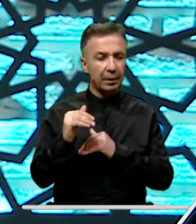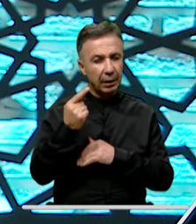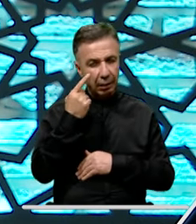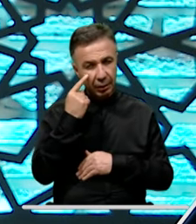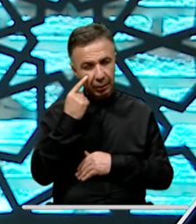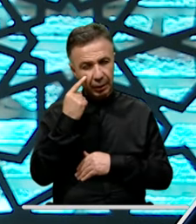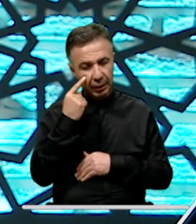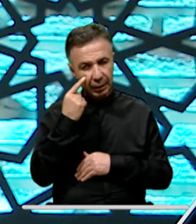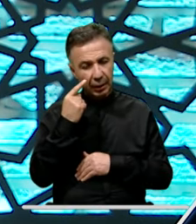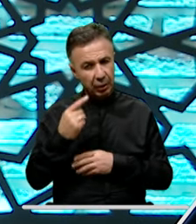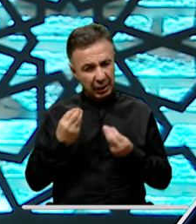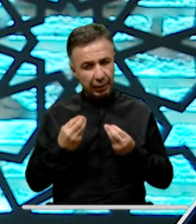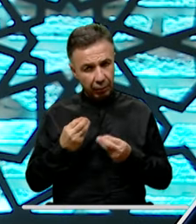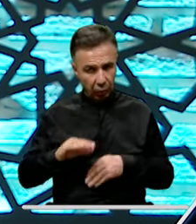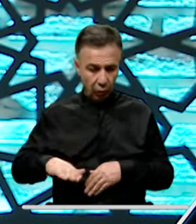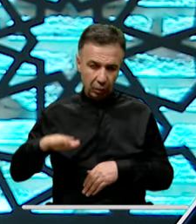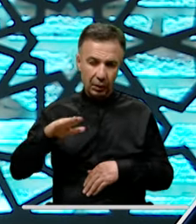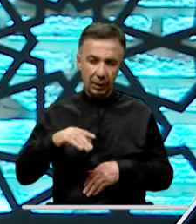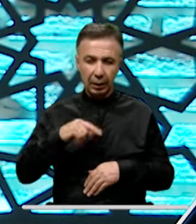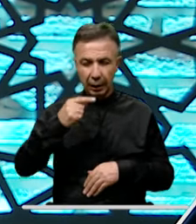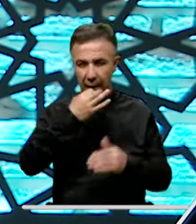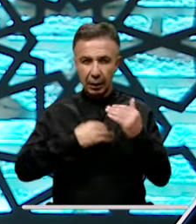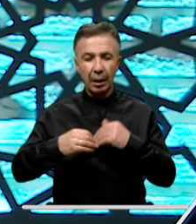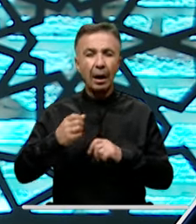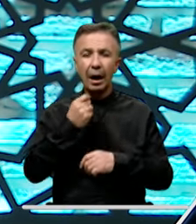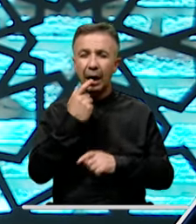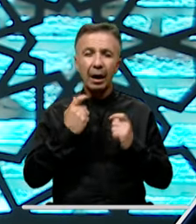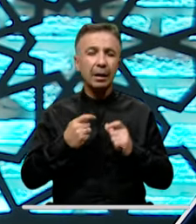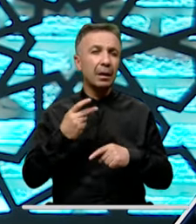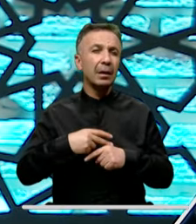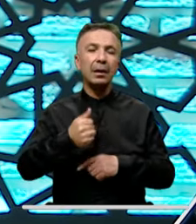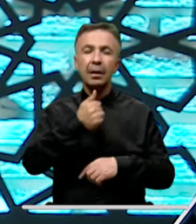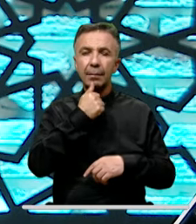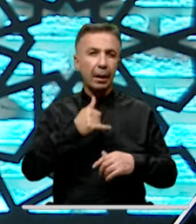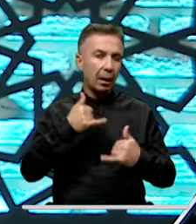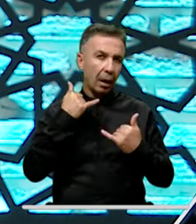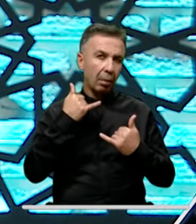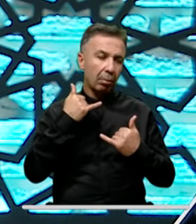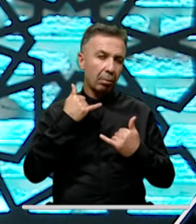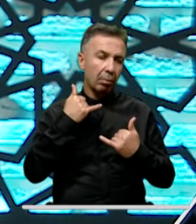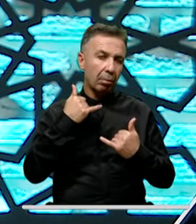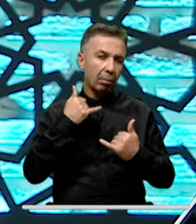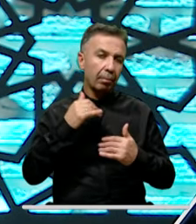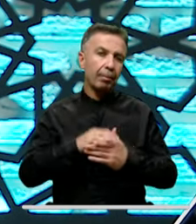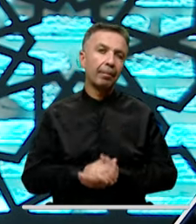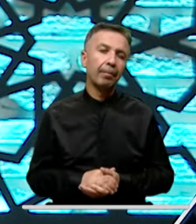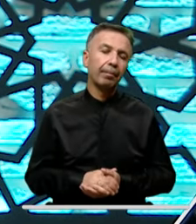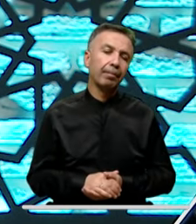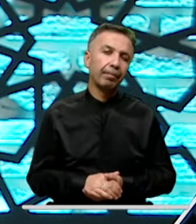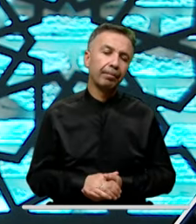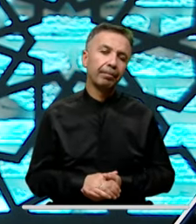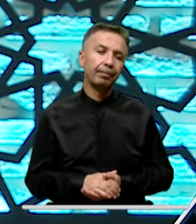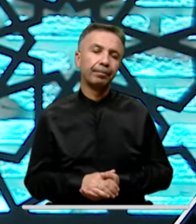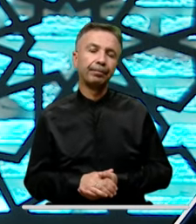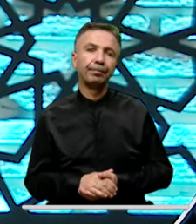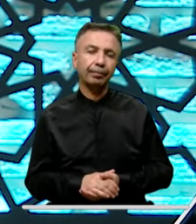birey olması niyazıyla. Amin. Ankara'dan Zeki Bey hattımızda. Zeki Bey hoş geldiniz. Hoş bulduk hocam. Zeki Bey